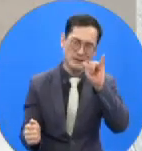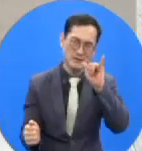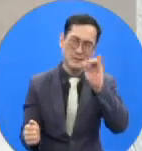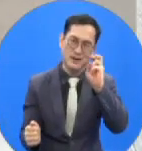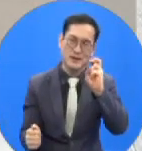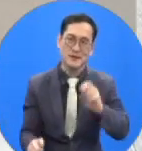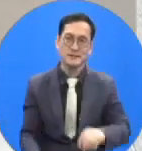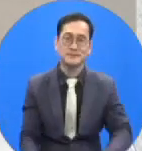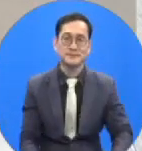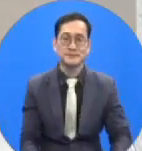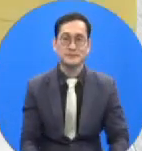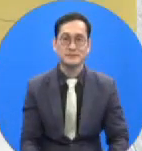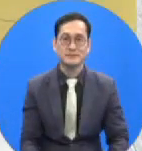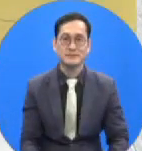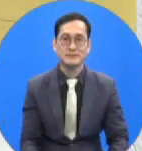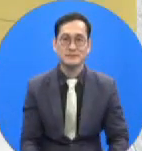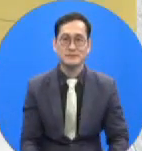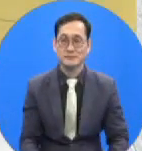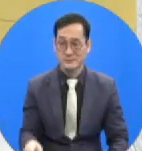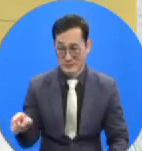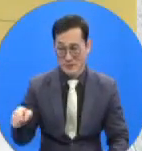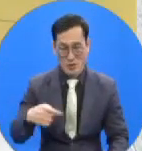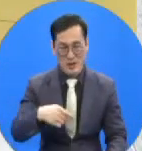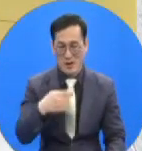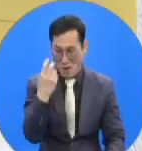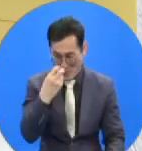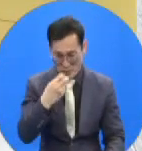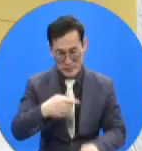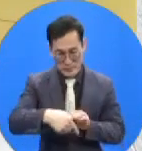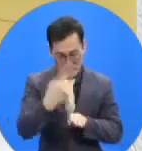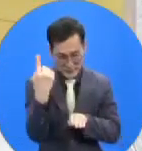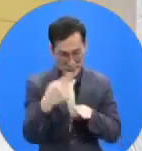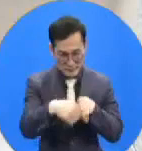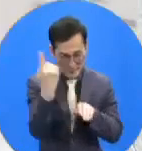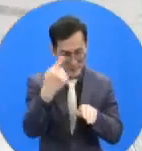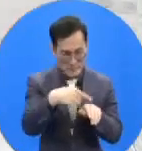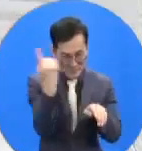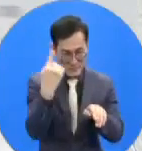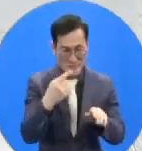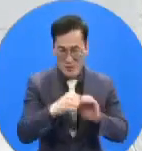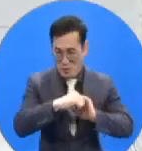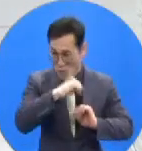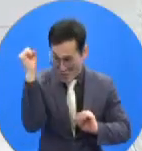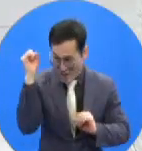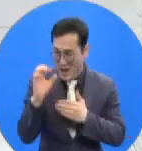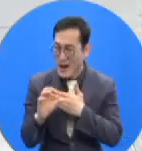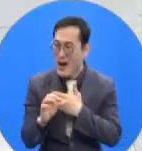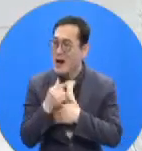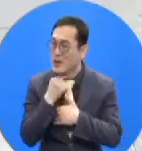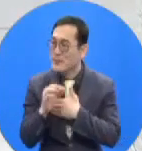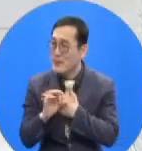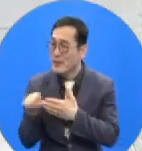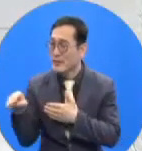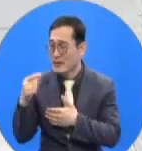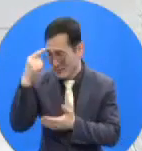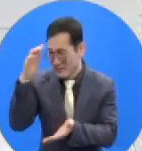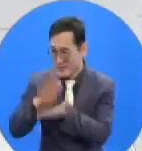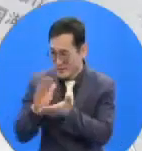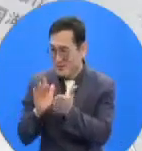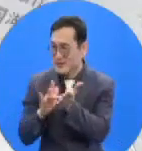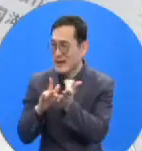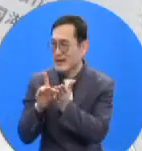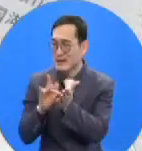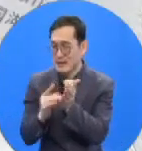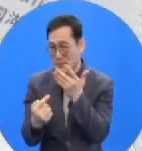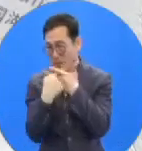그래서 네가 검역대를 통과하려면 이 발열 증상을 없애야 된다. 그래서 해열제를 20알이나 먹은 걸로 판단이 되는데